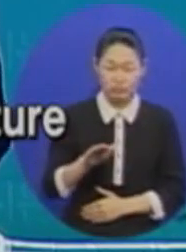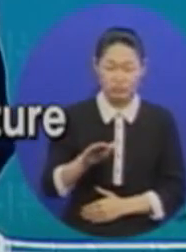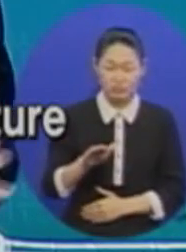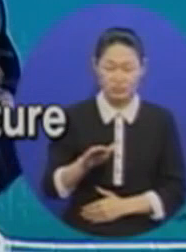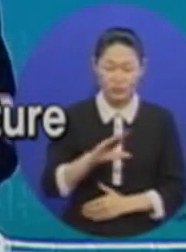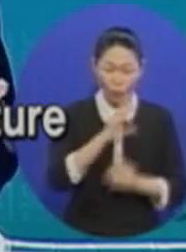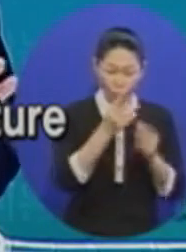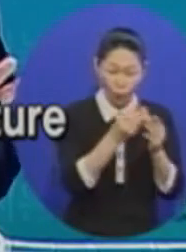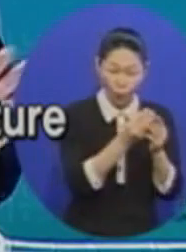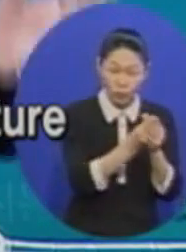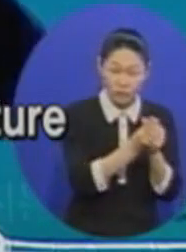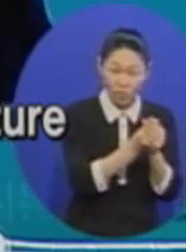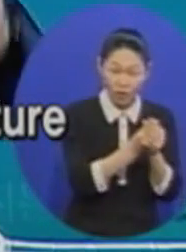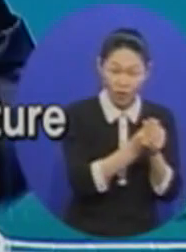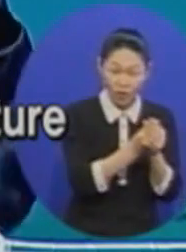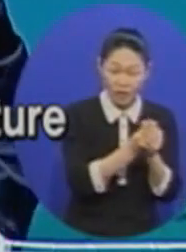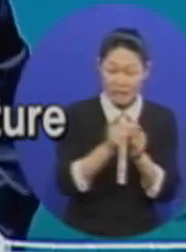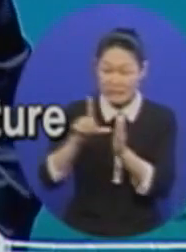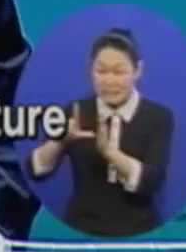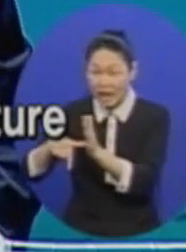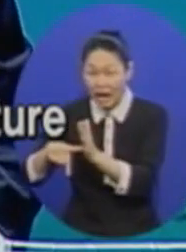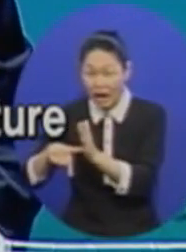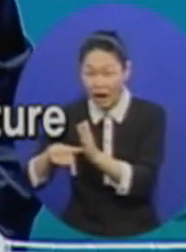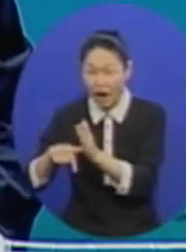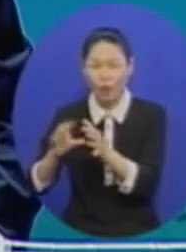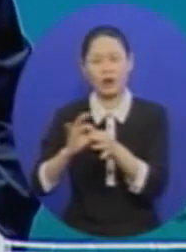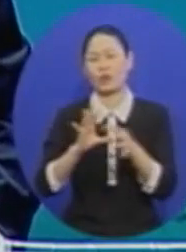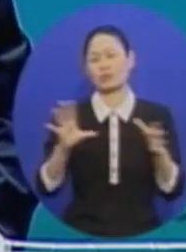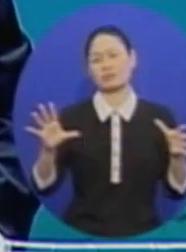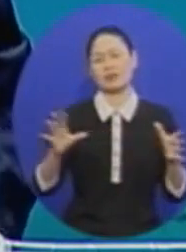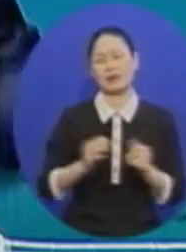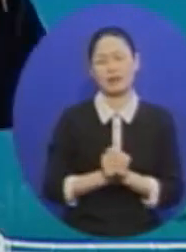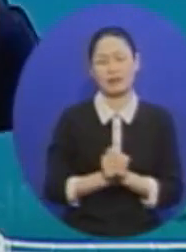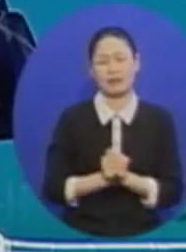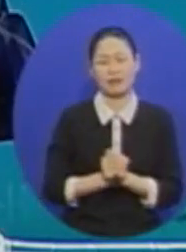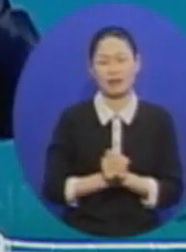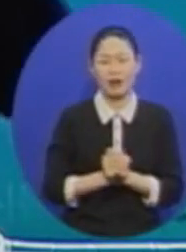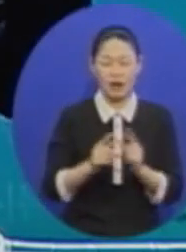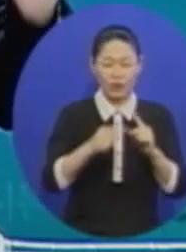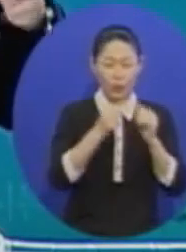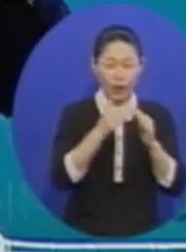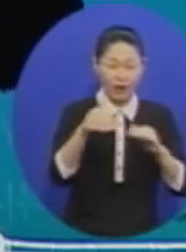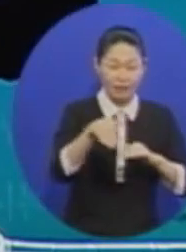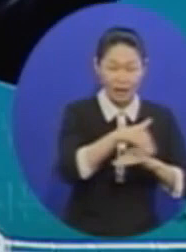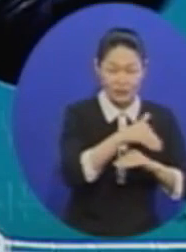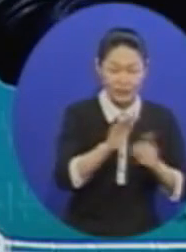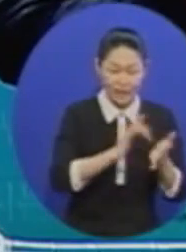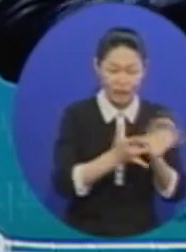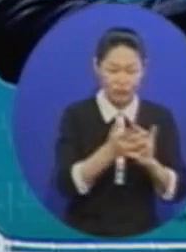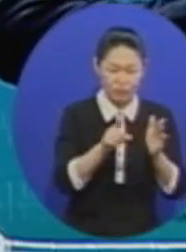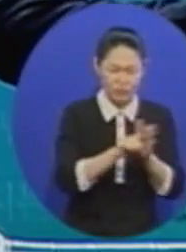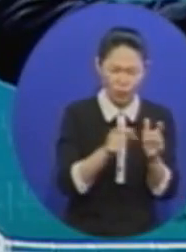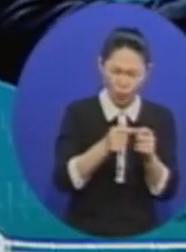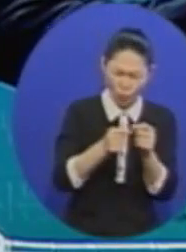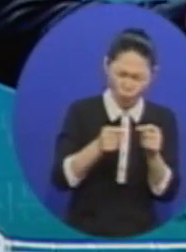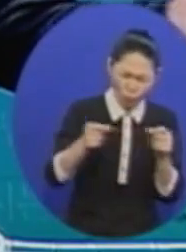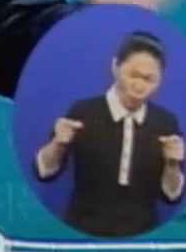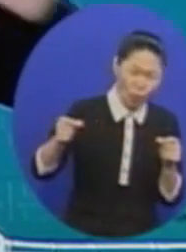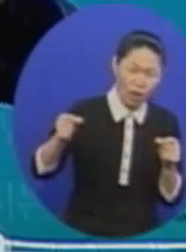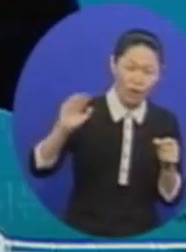되는거 하고 시간 하고 아무 상관이 없어요 교회 다닌 지 예수 믿은 지 오래되었다고